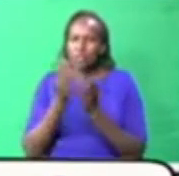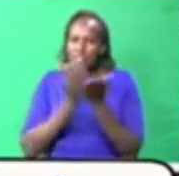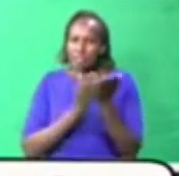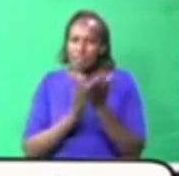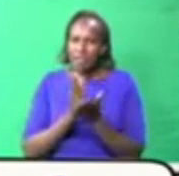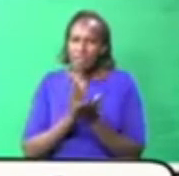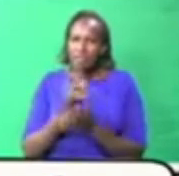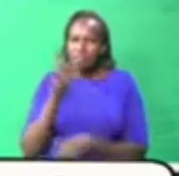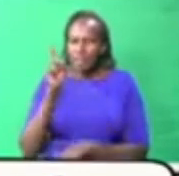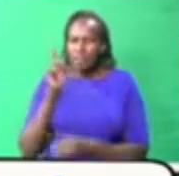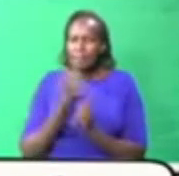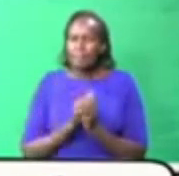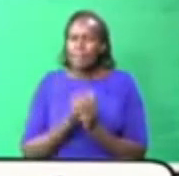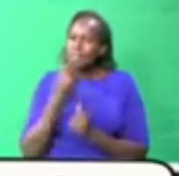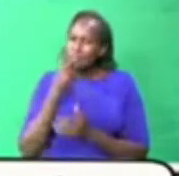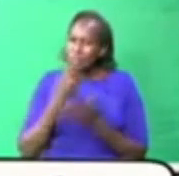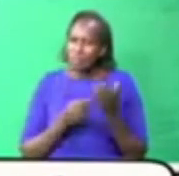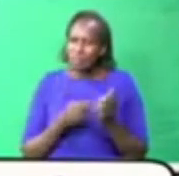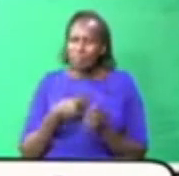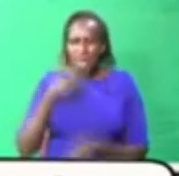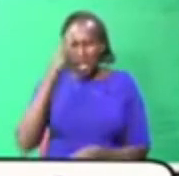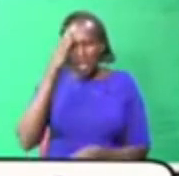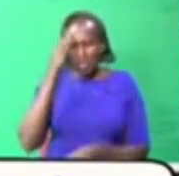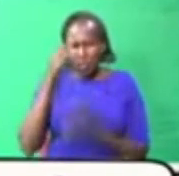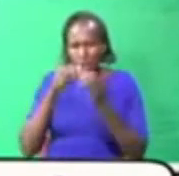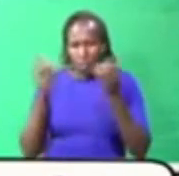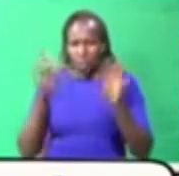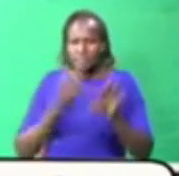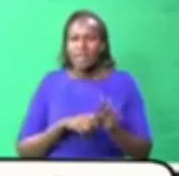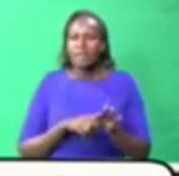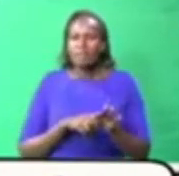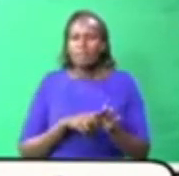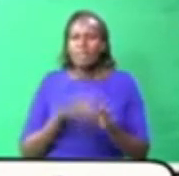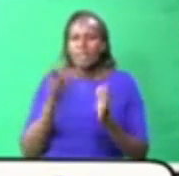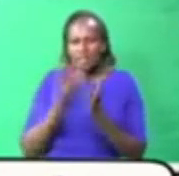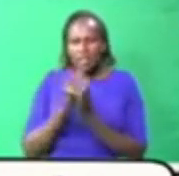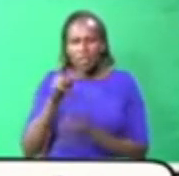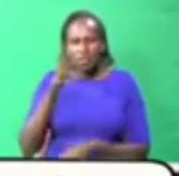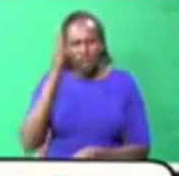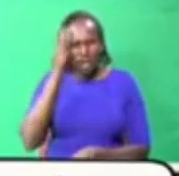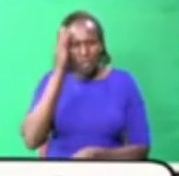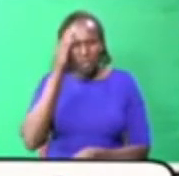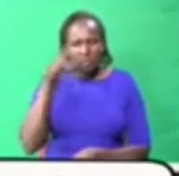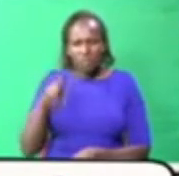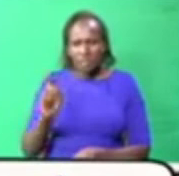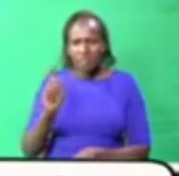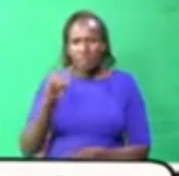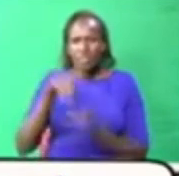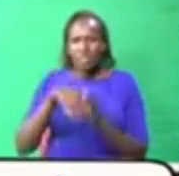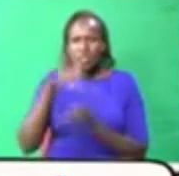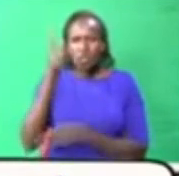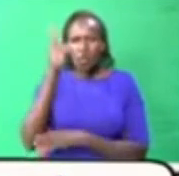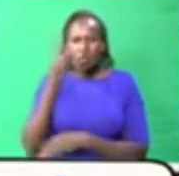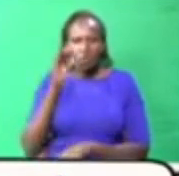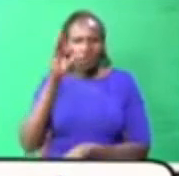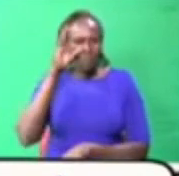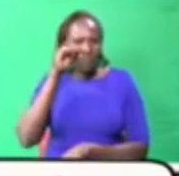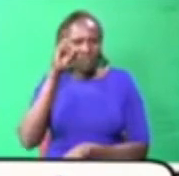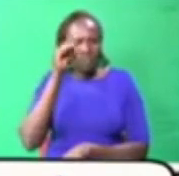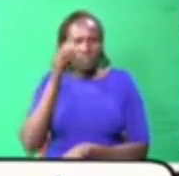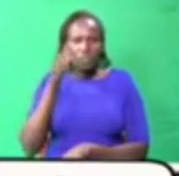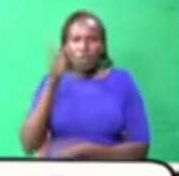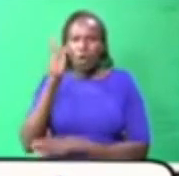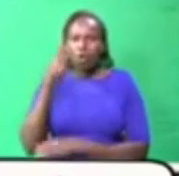Israeli. Akawaambia, I know for a long time you have identified yourself with the God of Moses, the God who delivered